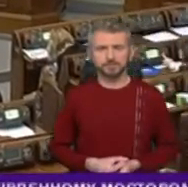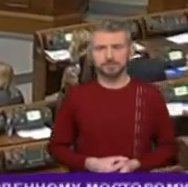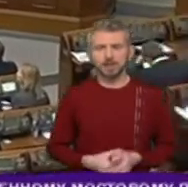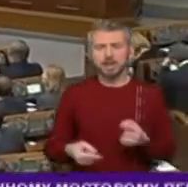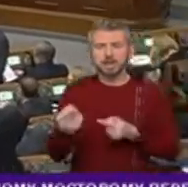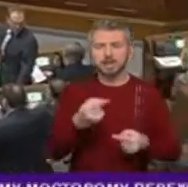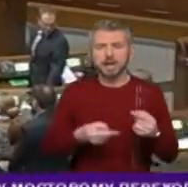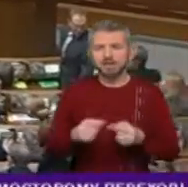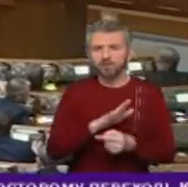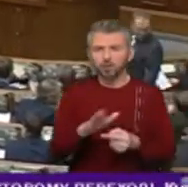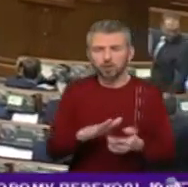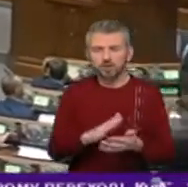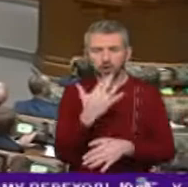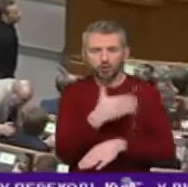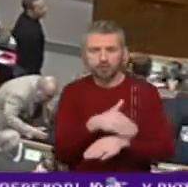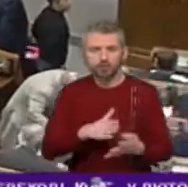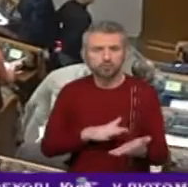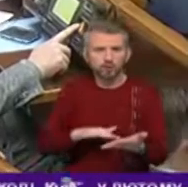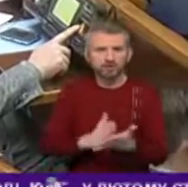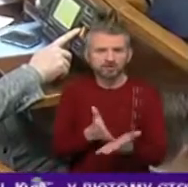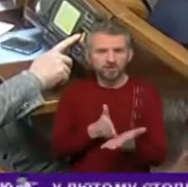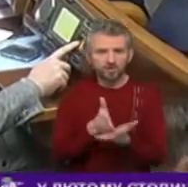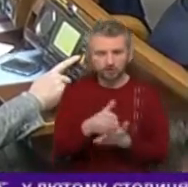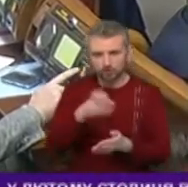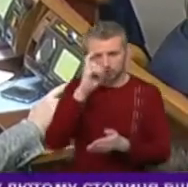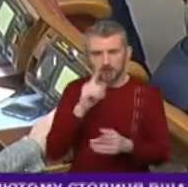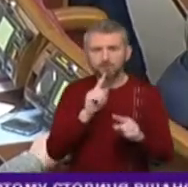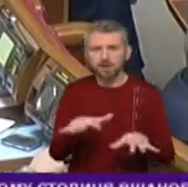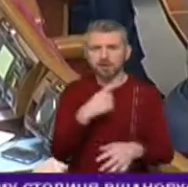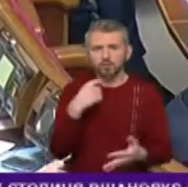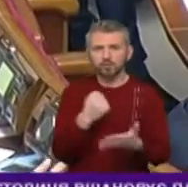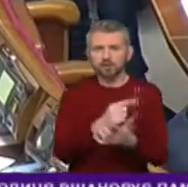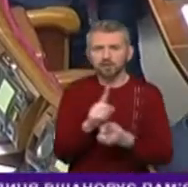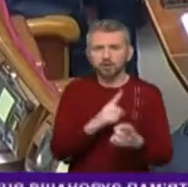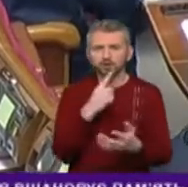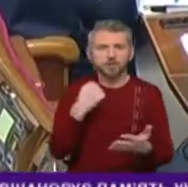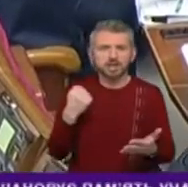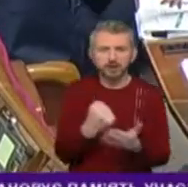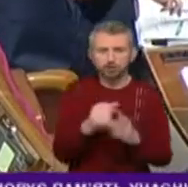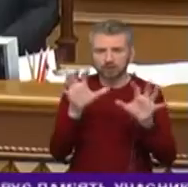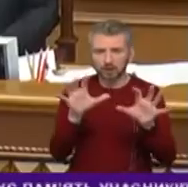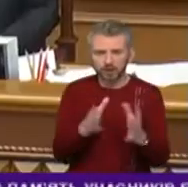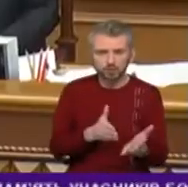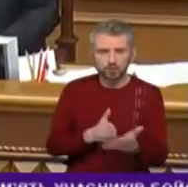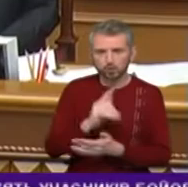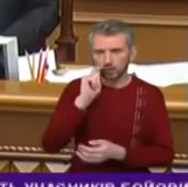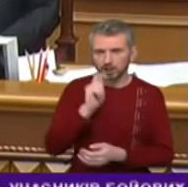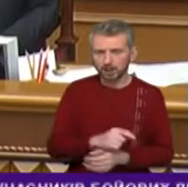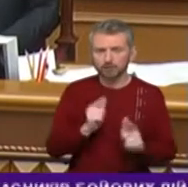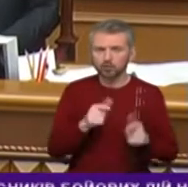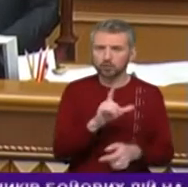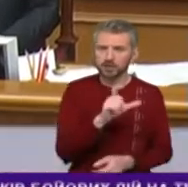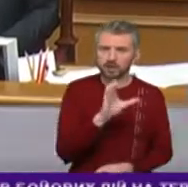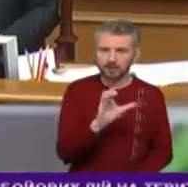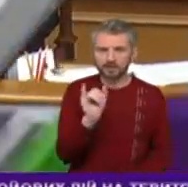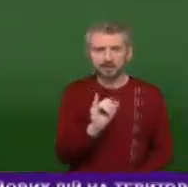Зворотній зовнішньополітичний вектор держави. Парламент ухвалив зміни, що затверджують законодавчо курс України на вступ до ЄС та НАТО.